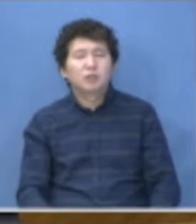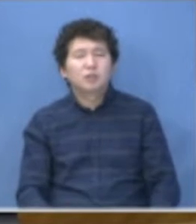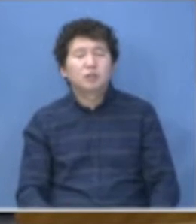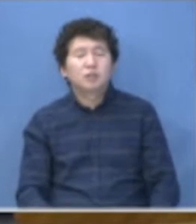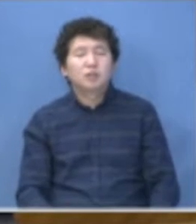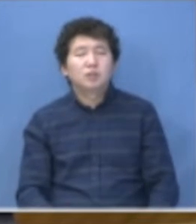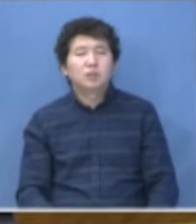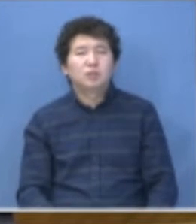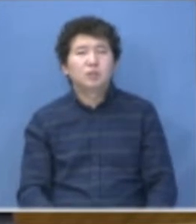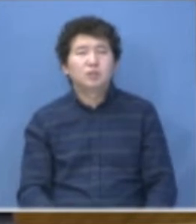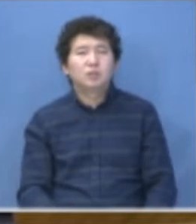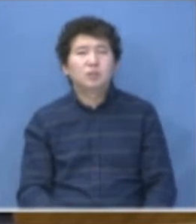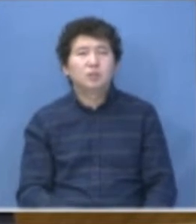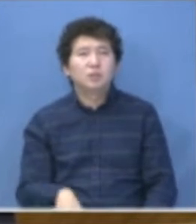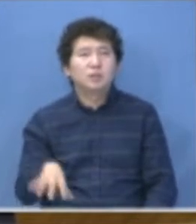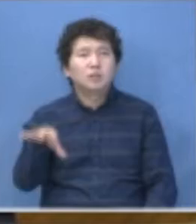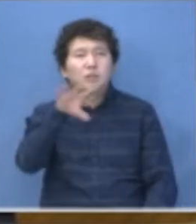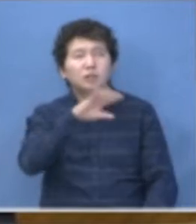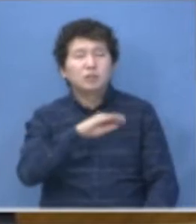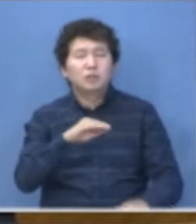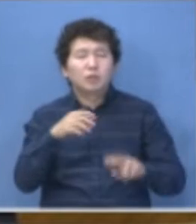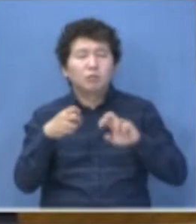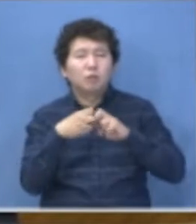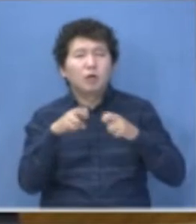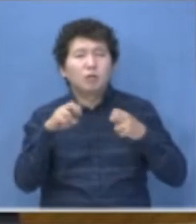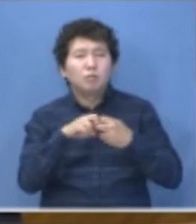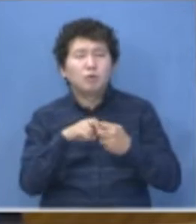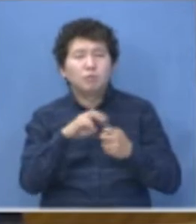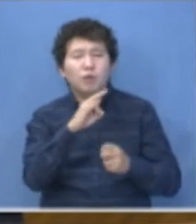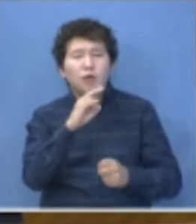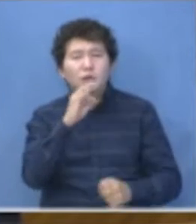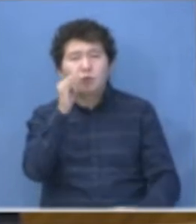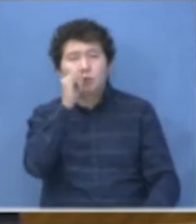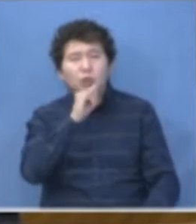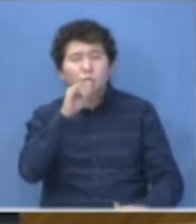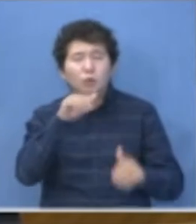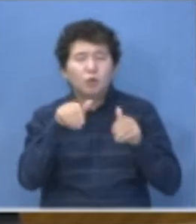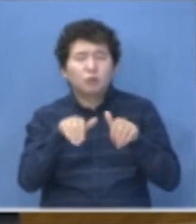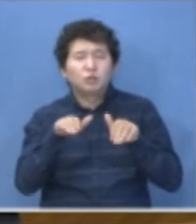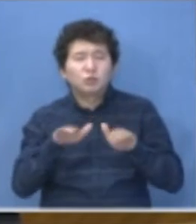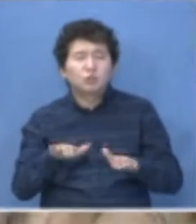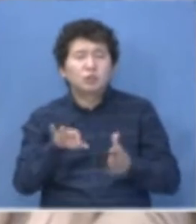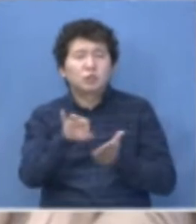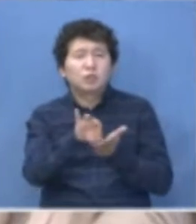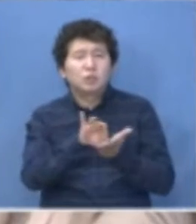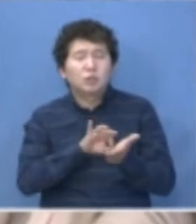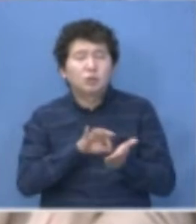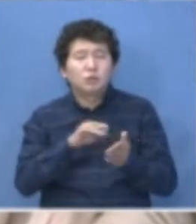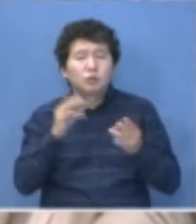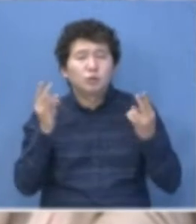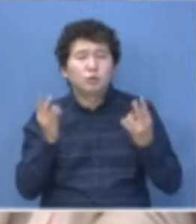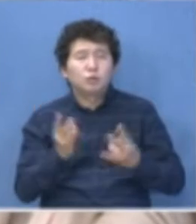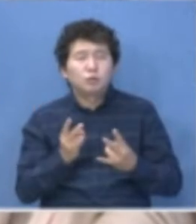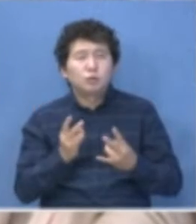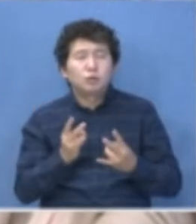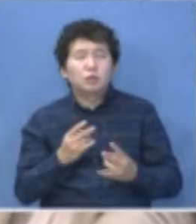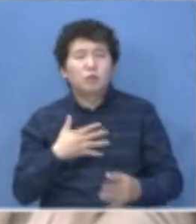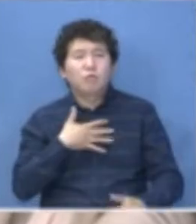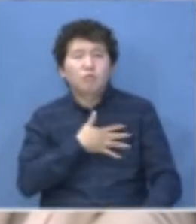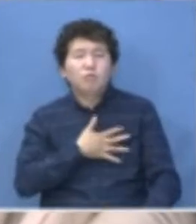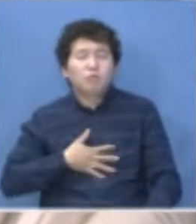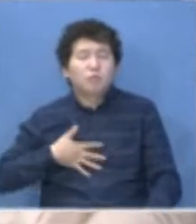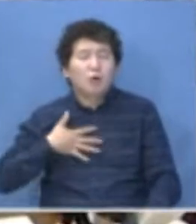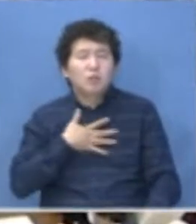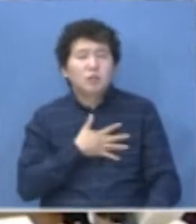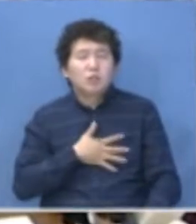Очевидно, что весь комплекс накопившихся проблем невозможно решить одномоментно. Поэтому следует сконцентрировать усилия на критически важных